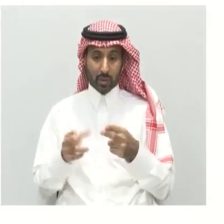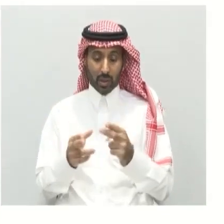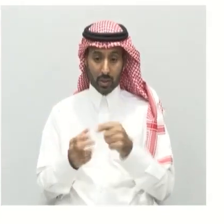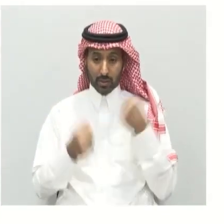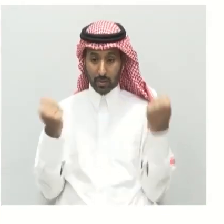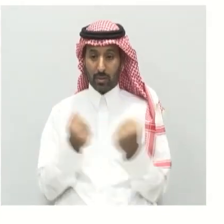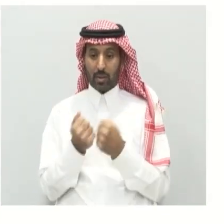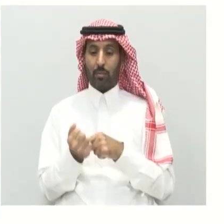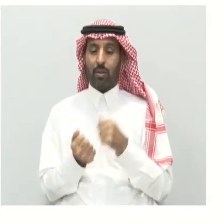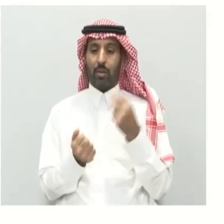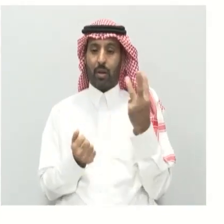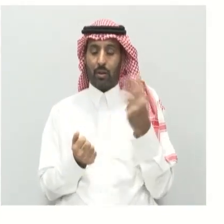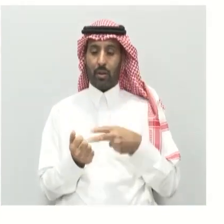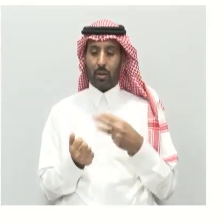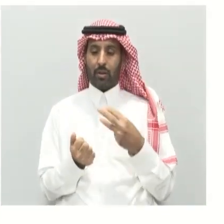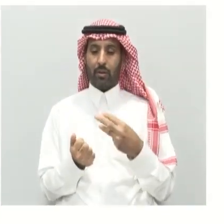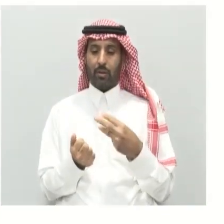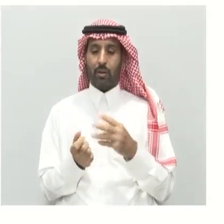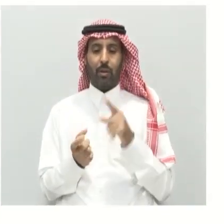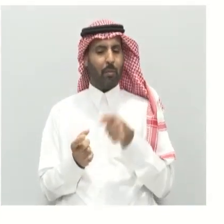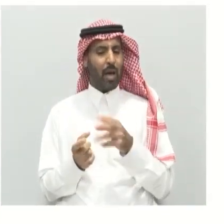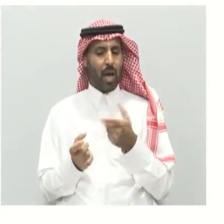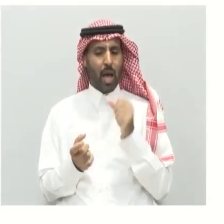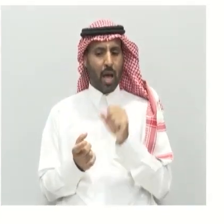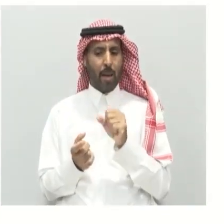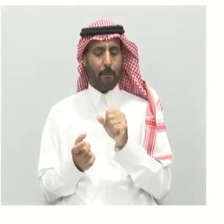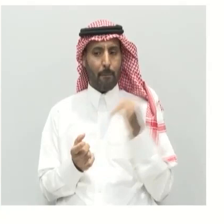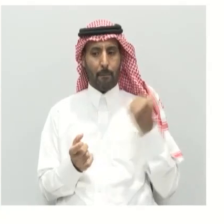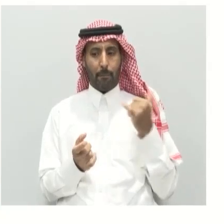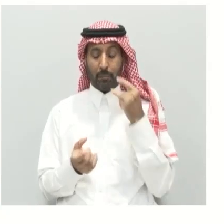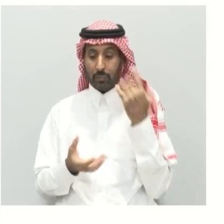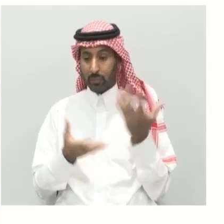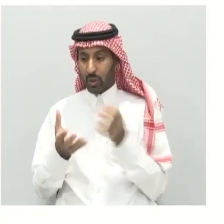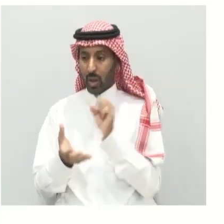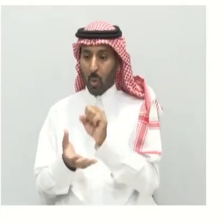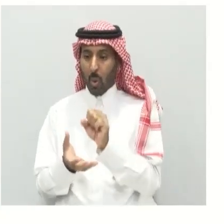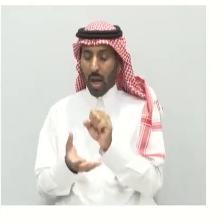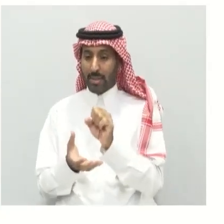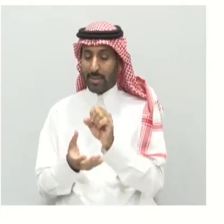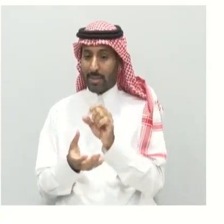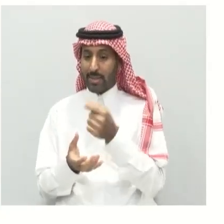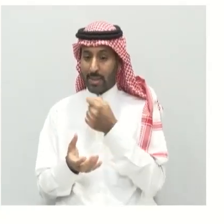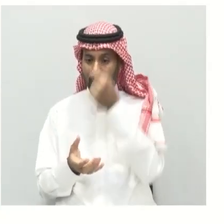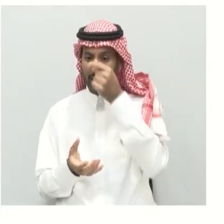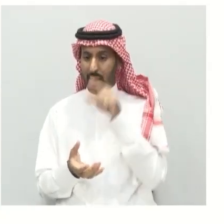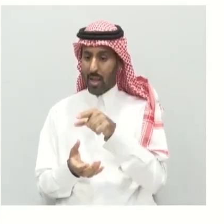تدريب 33 ما اهم خواص تفاعلات الاكسده